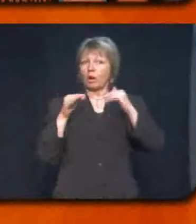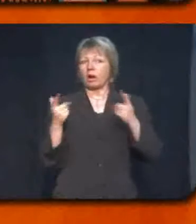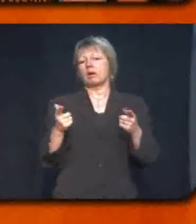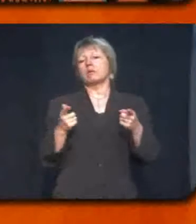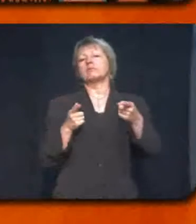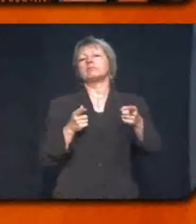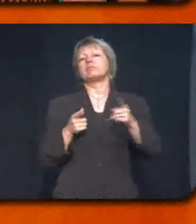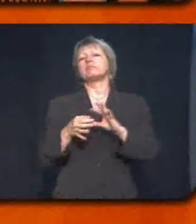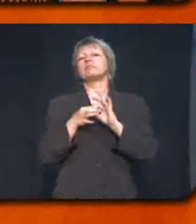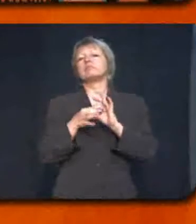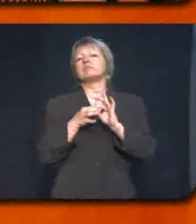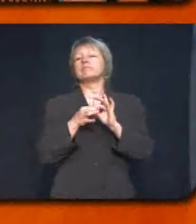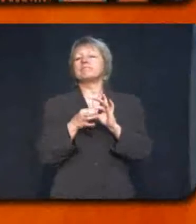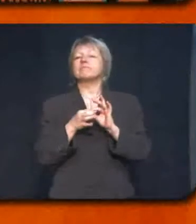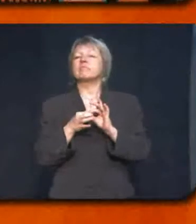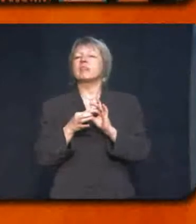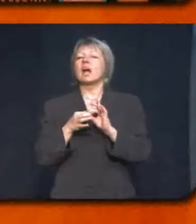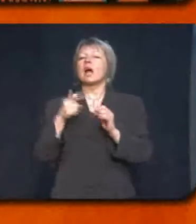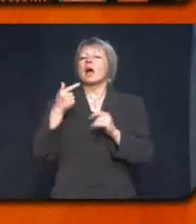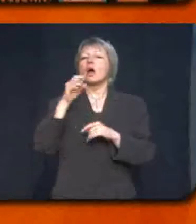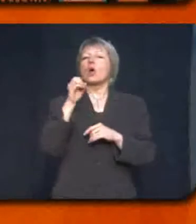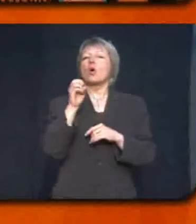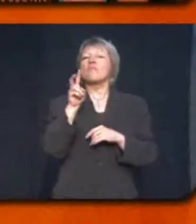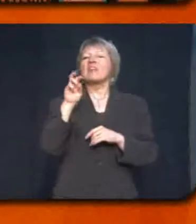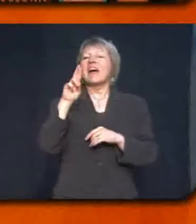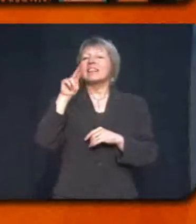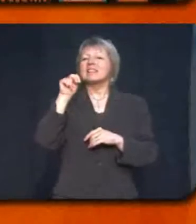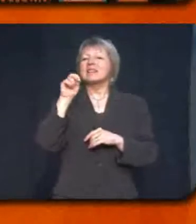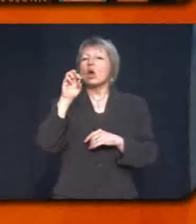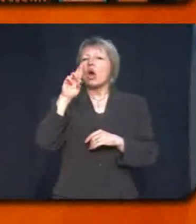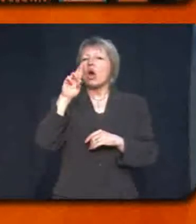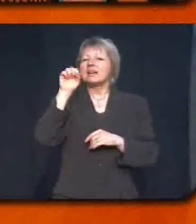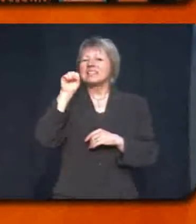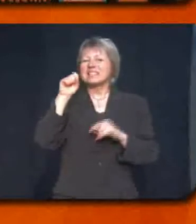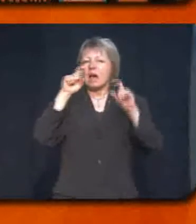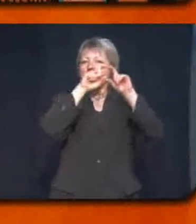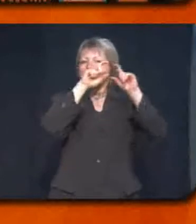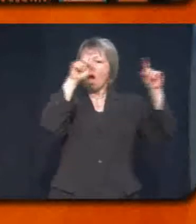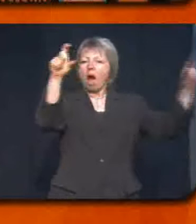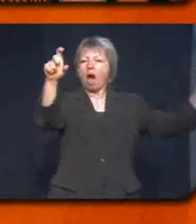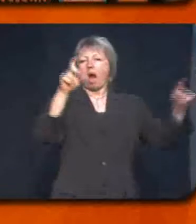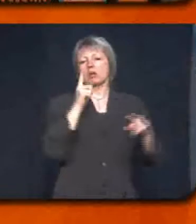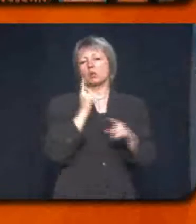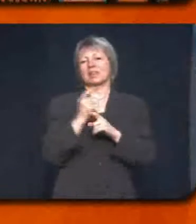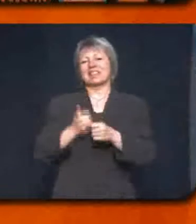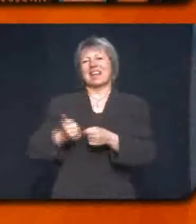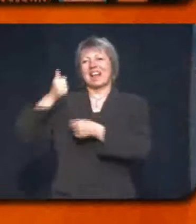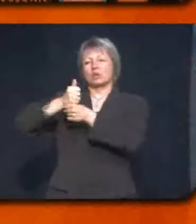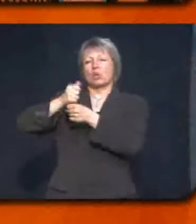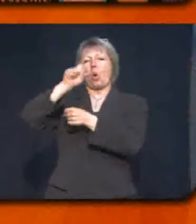besteht und aus einem Direktorium also die personenstruktur und ihre Entscheidungsbefugnisse